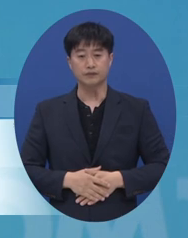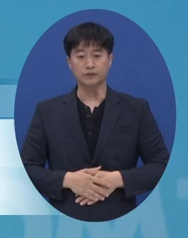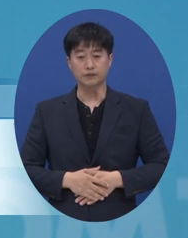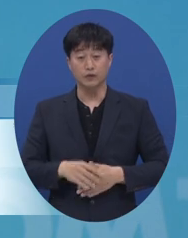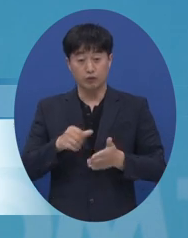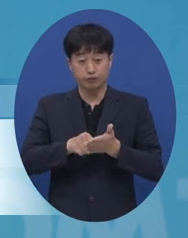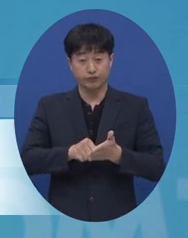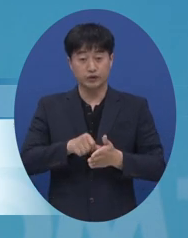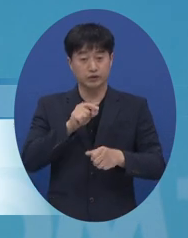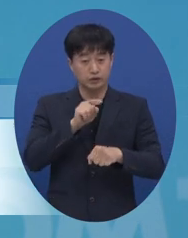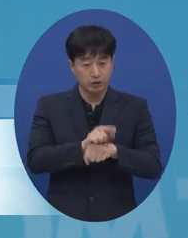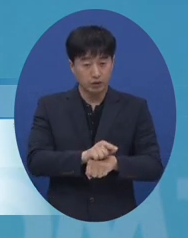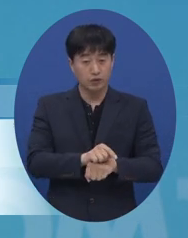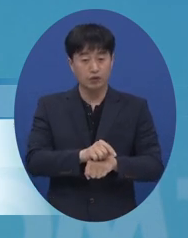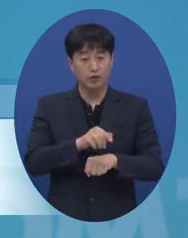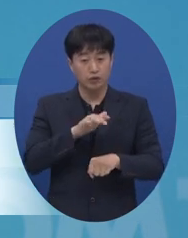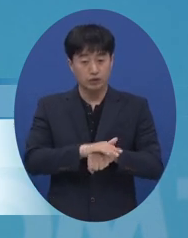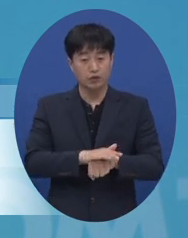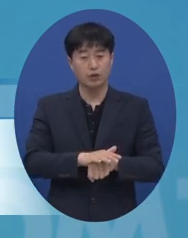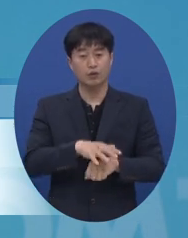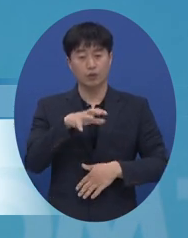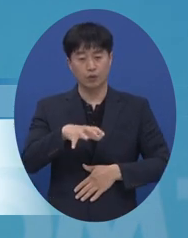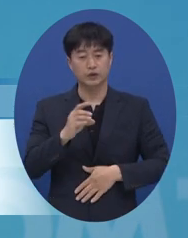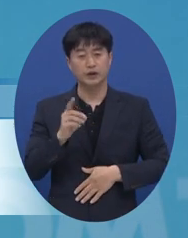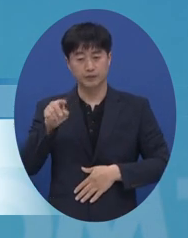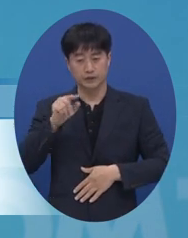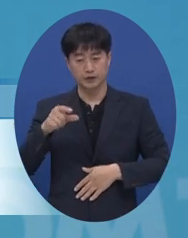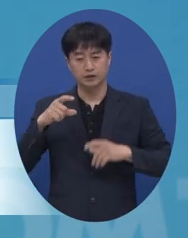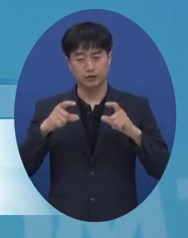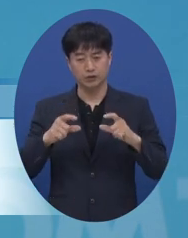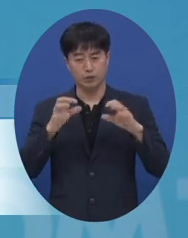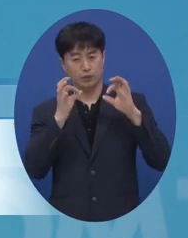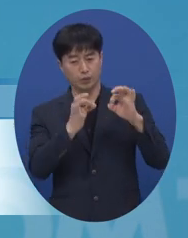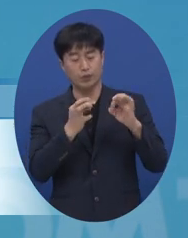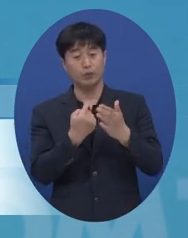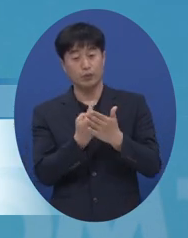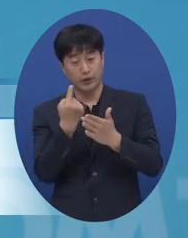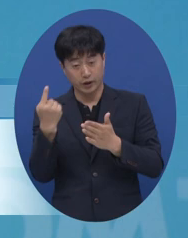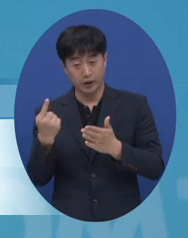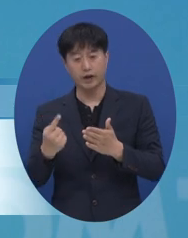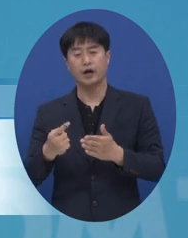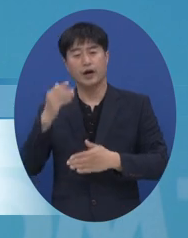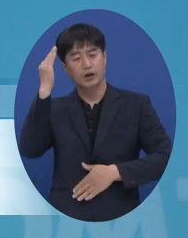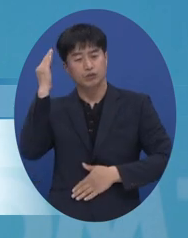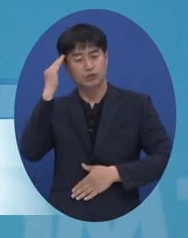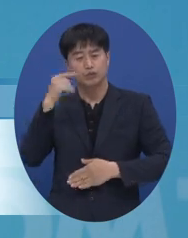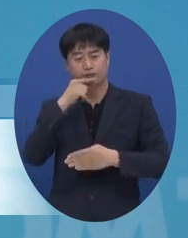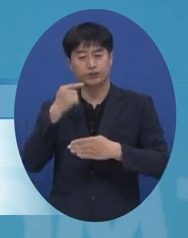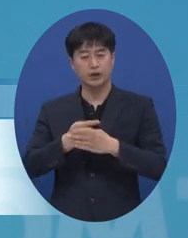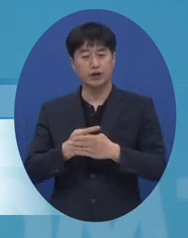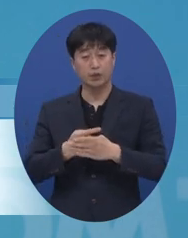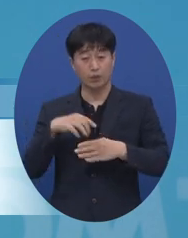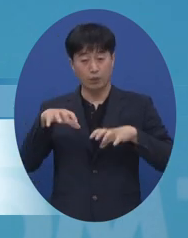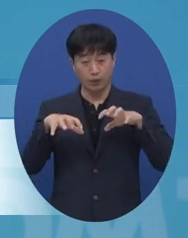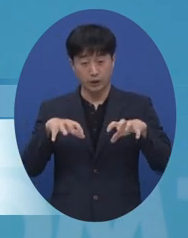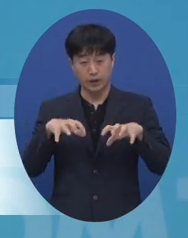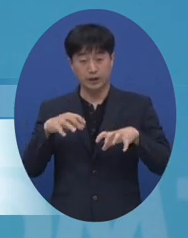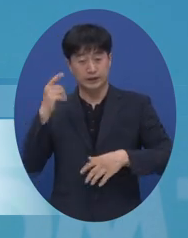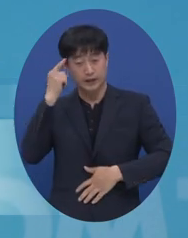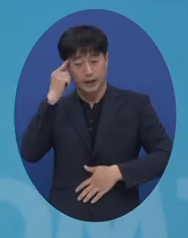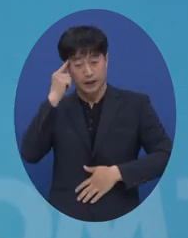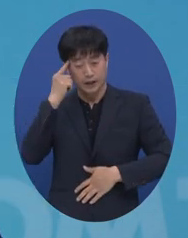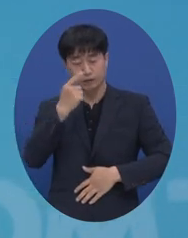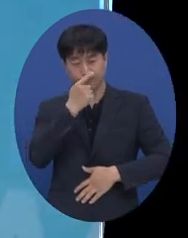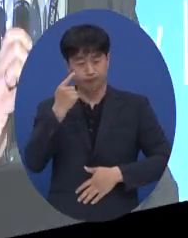physical DMZ, but there's also the mindsets of leaders as well as peoples on